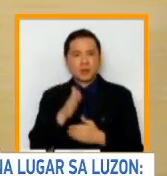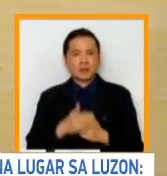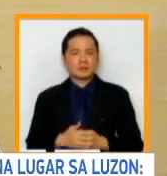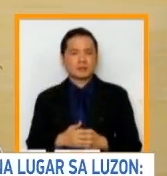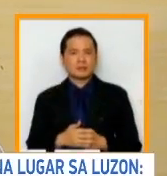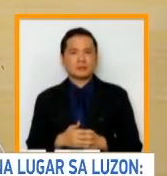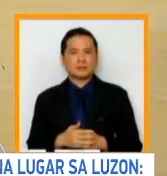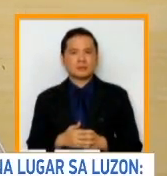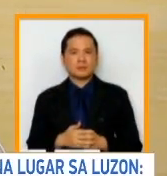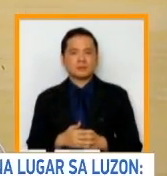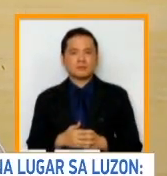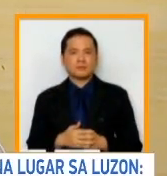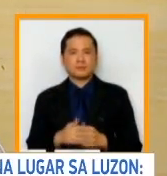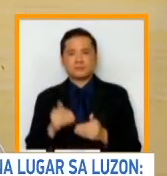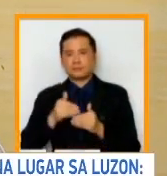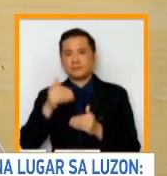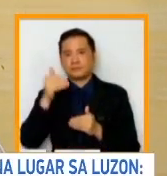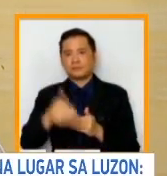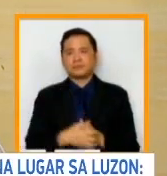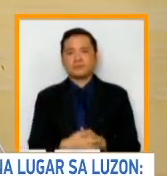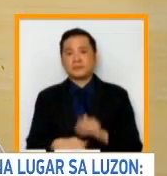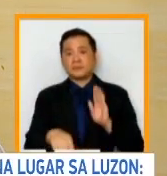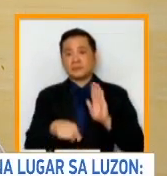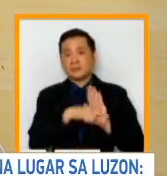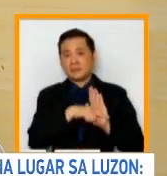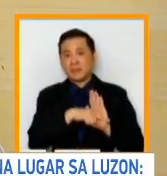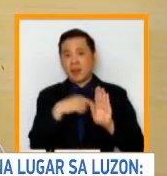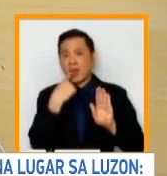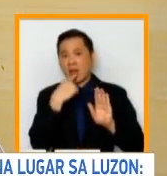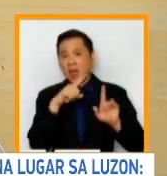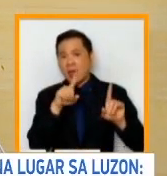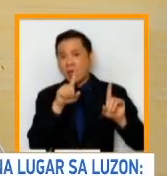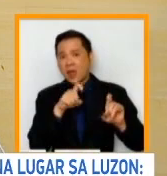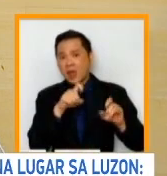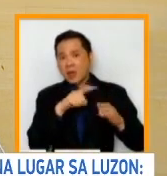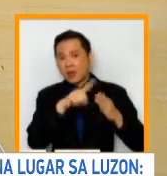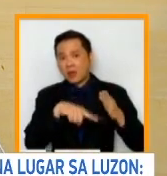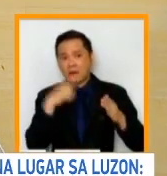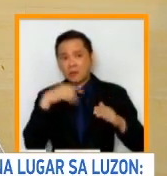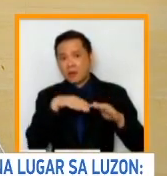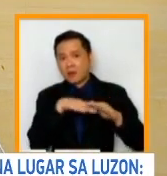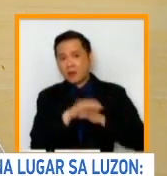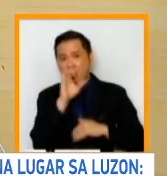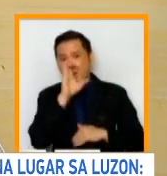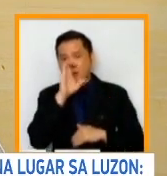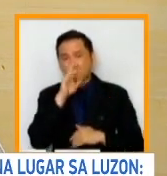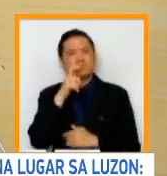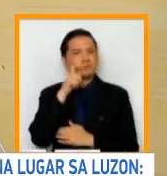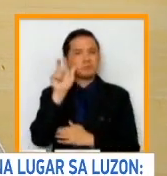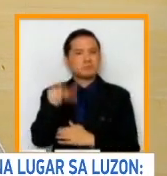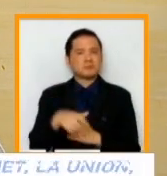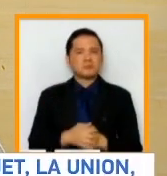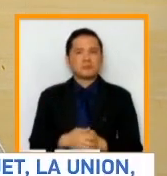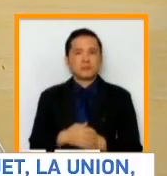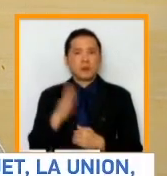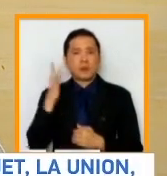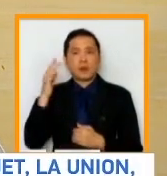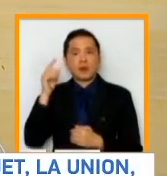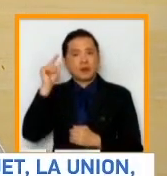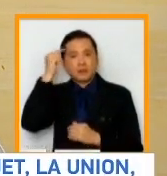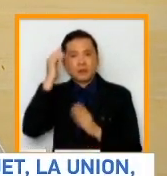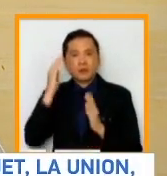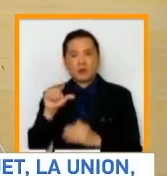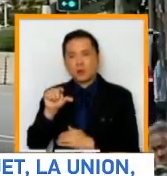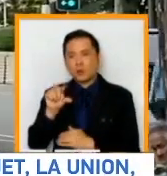Hindi na po required ang negative COVID-19 test result para makapasok sa probinsya ng Cebu. Batay po yan sa utos ni Governor Gwendolyn